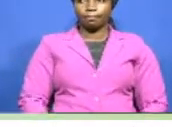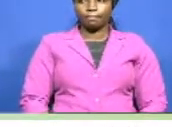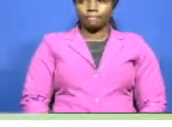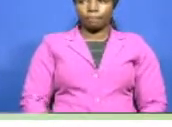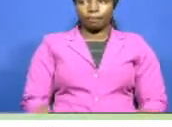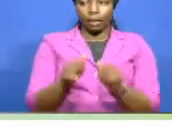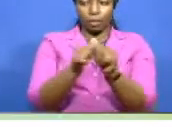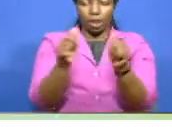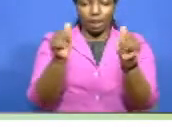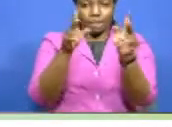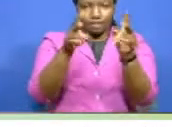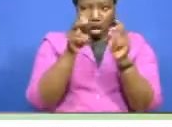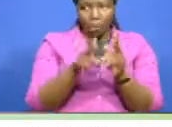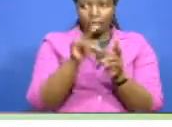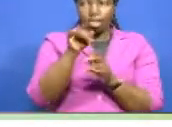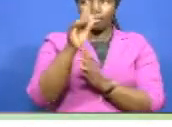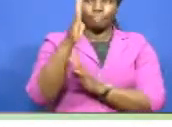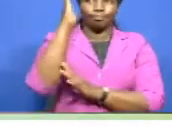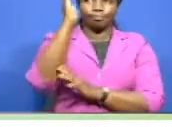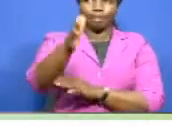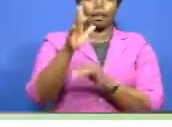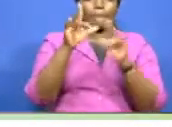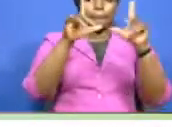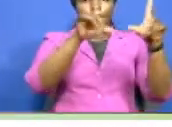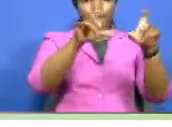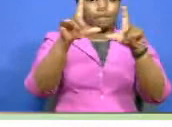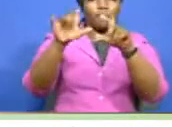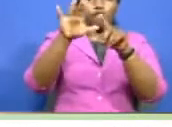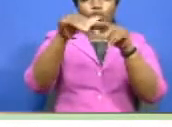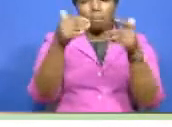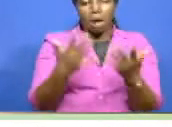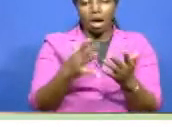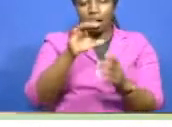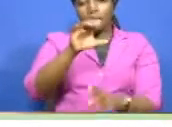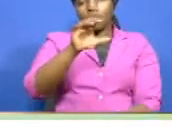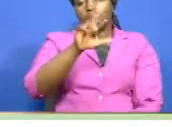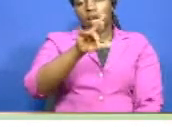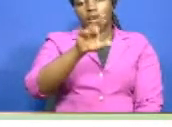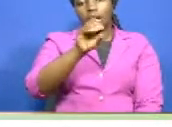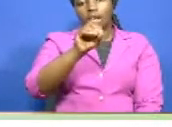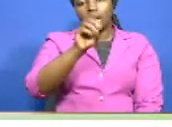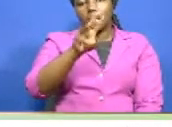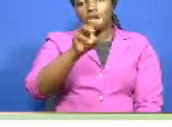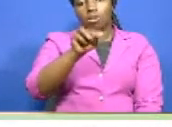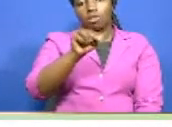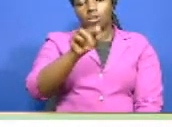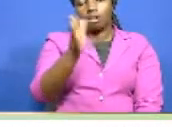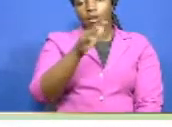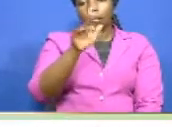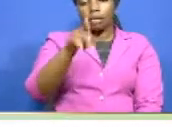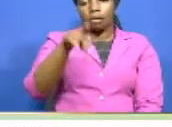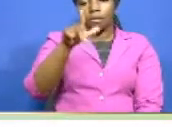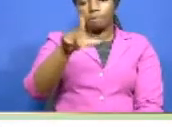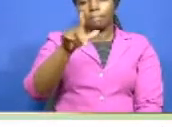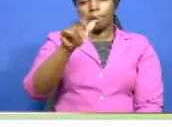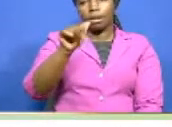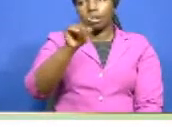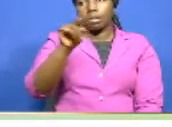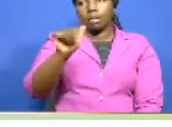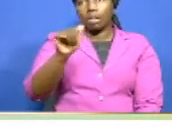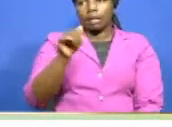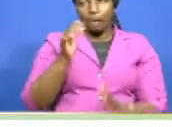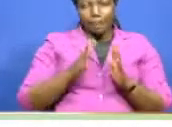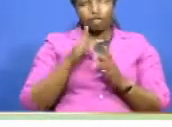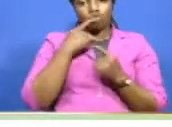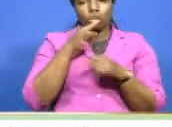Na mtazamaji, hizo ni picha za moja kwa moja kutoka katika mkahawa wa Crown Plaza, ambapo anayezungumza ni katibu mwandamizi katika